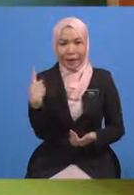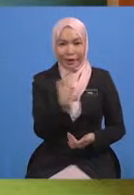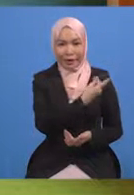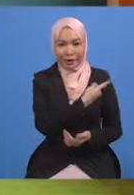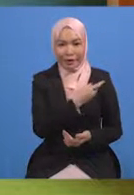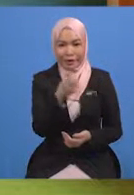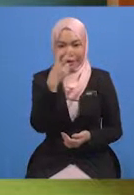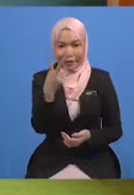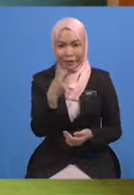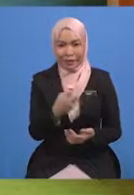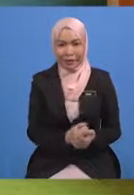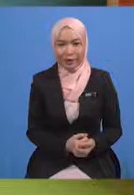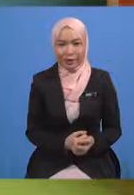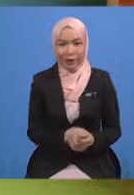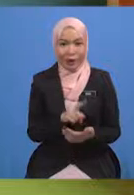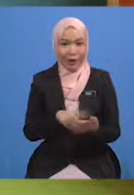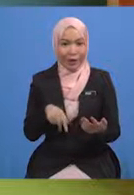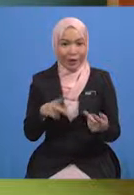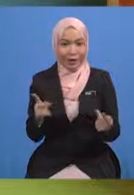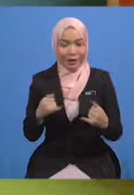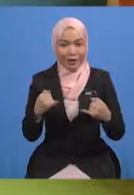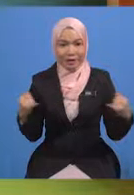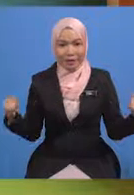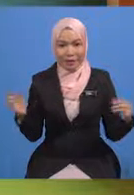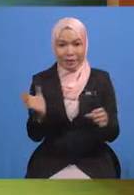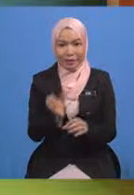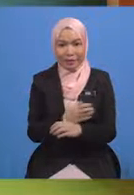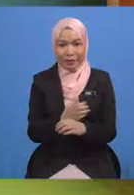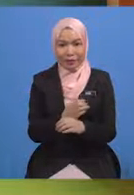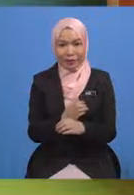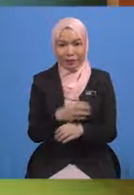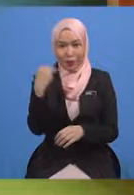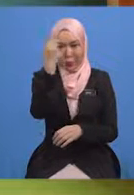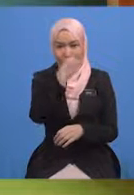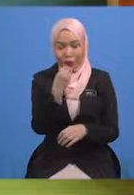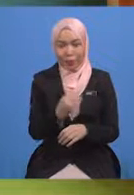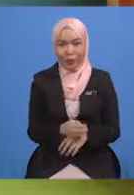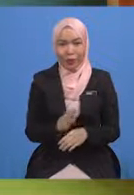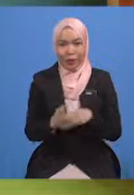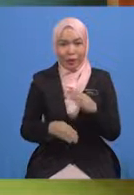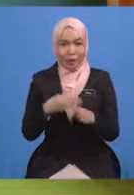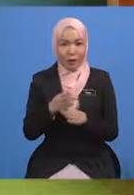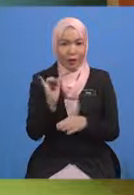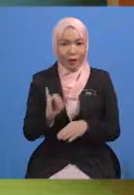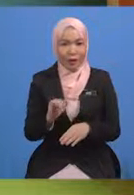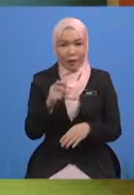lihat apakah jenis-jenis bentuk muka bumi yang perlu kamu tahu.